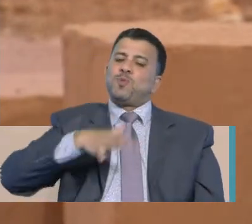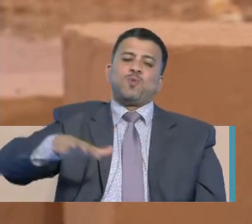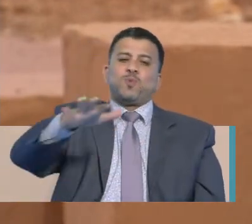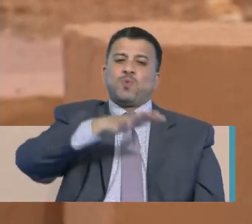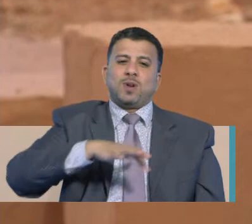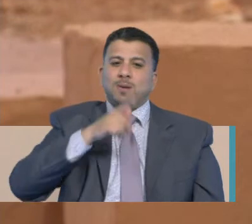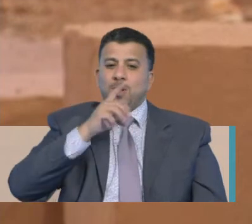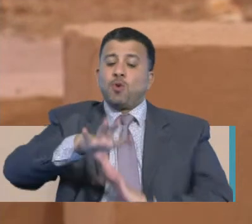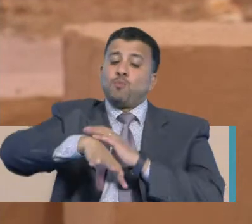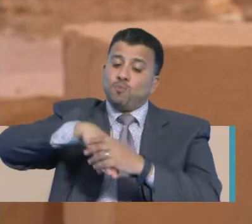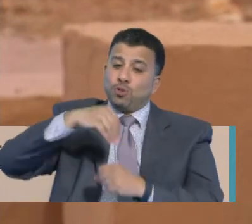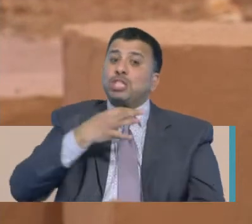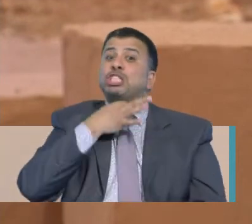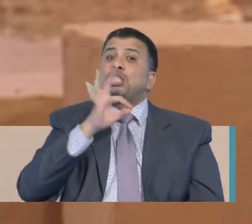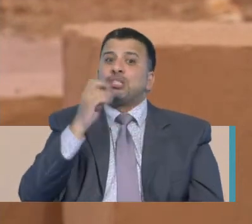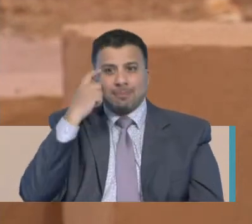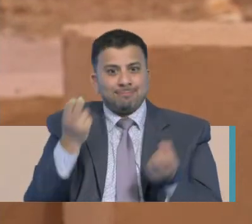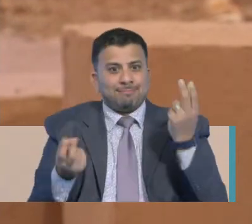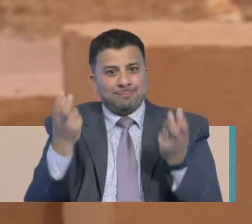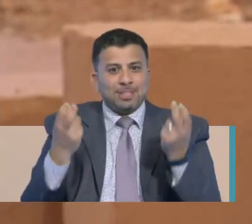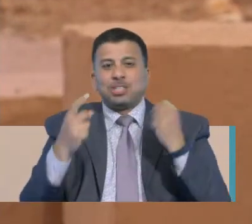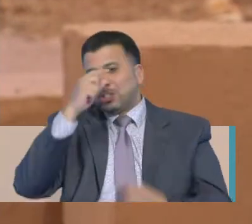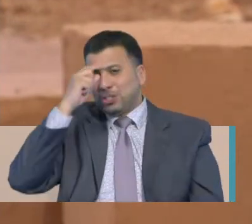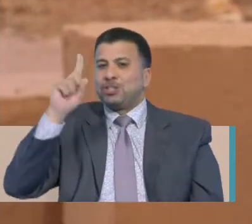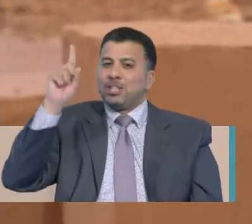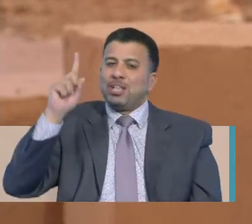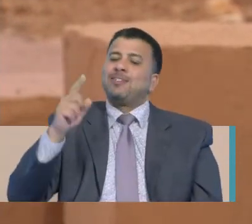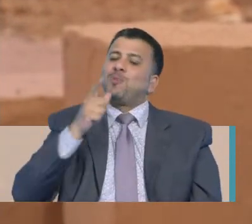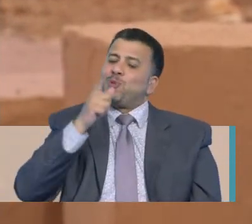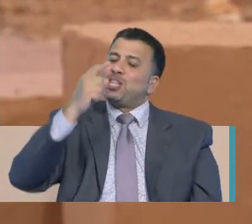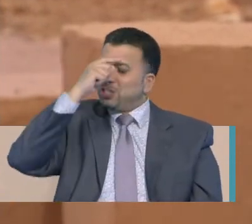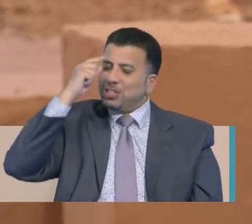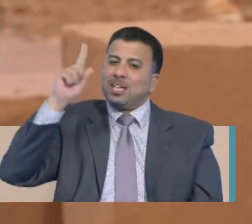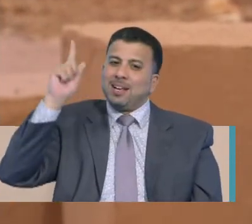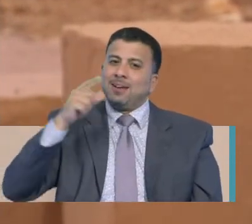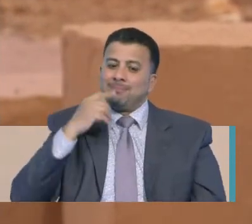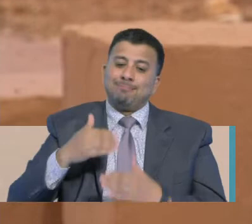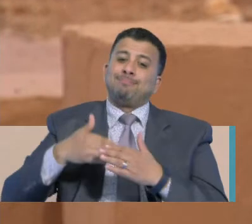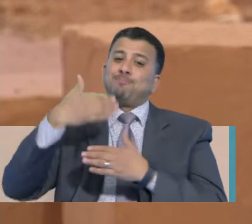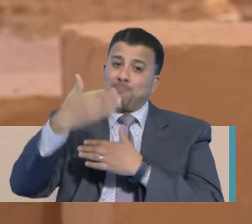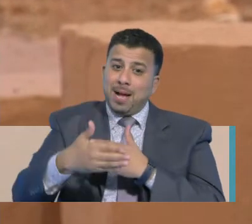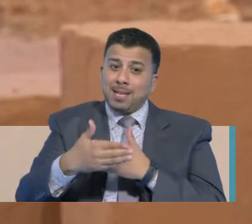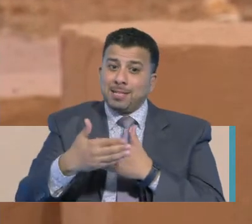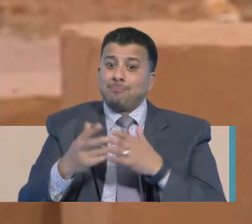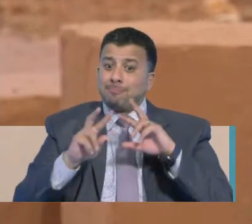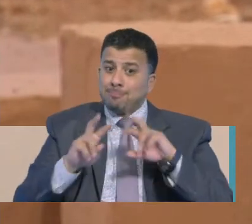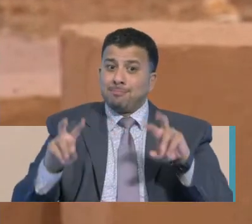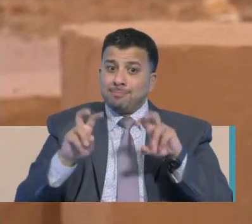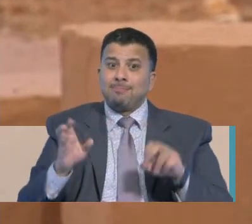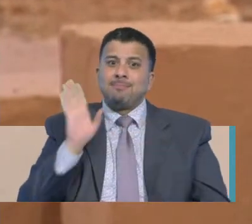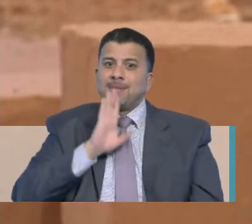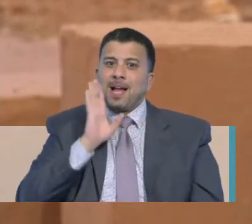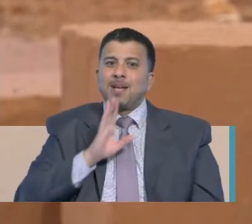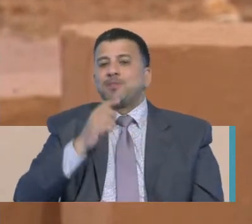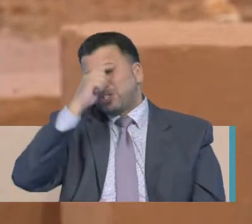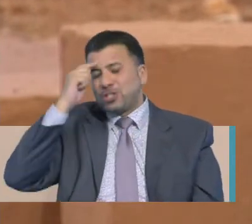وإلى مشروع آخر إن شاء الله يكون يعني بعد كذلك مدرسة للتعليم